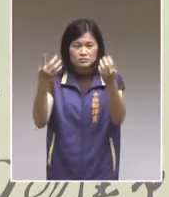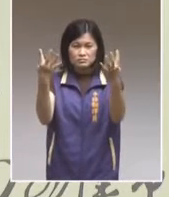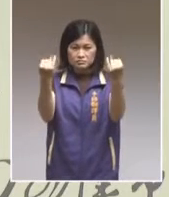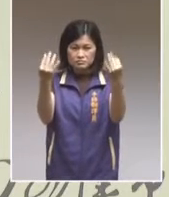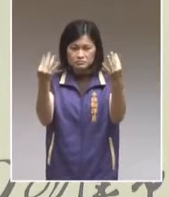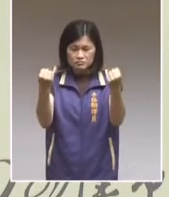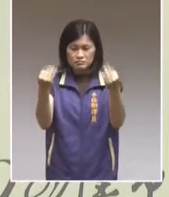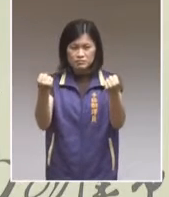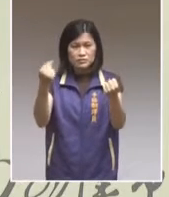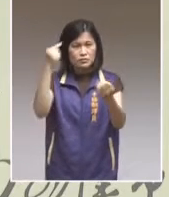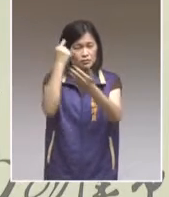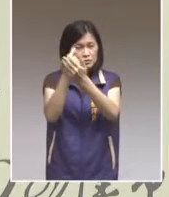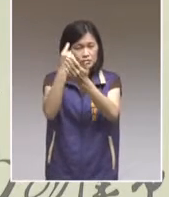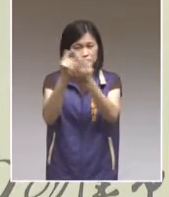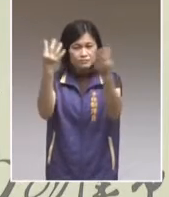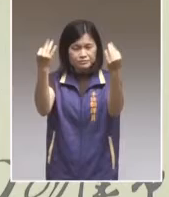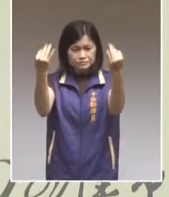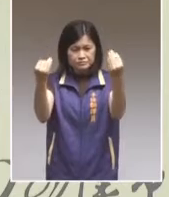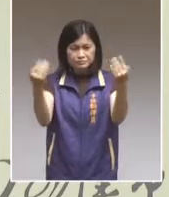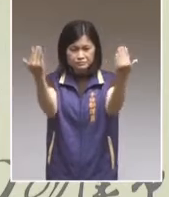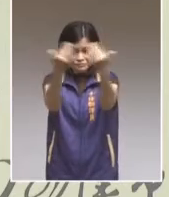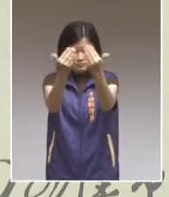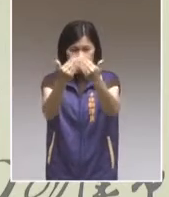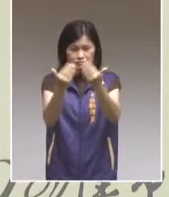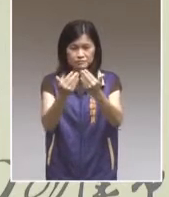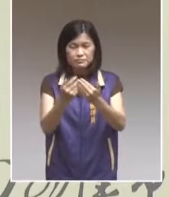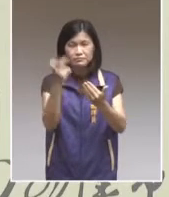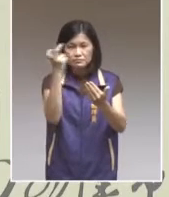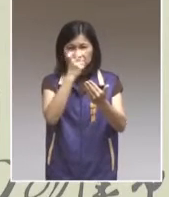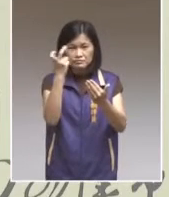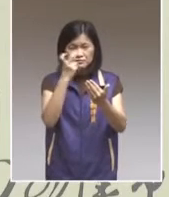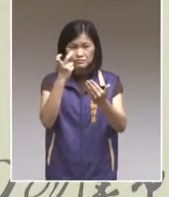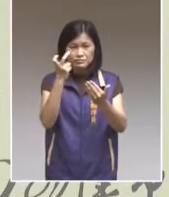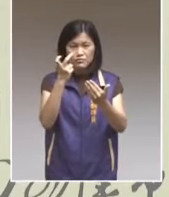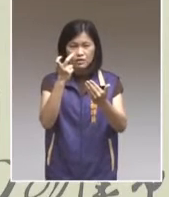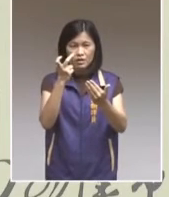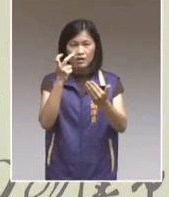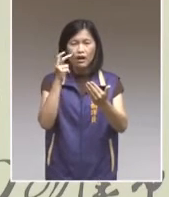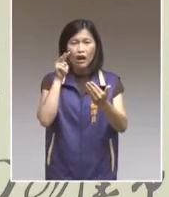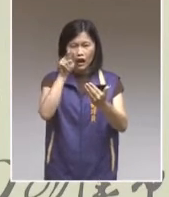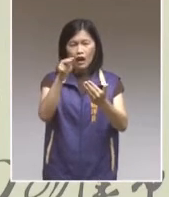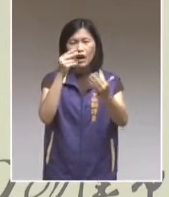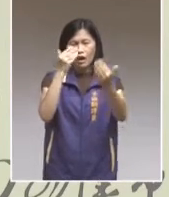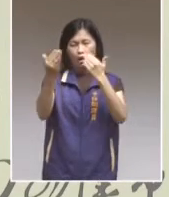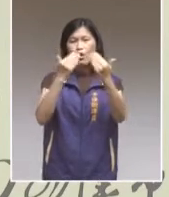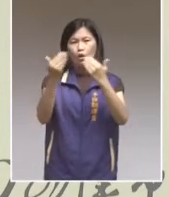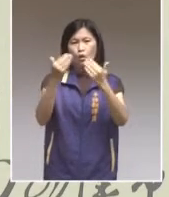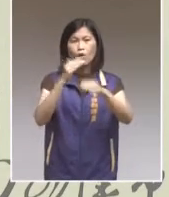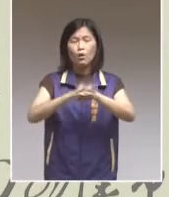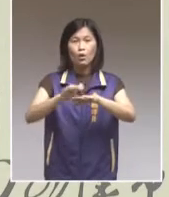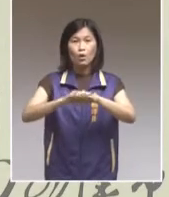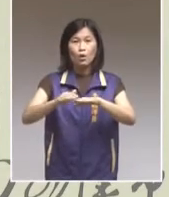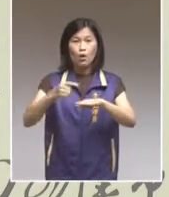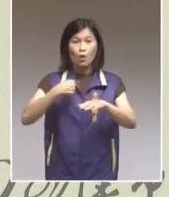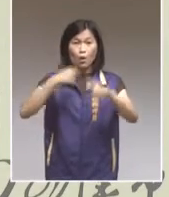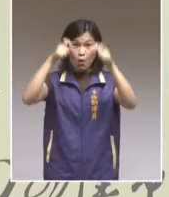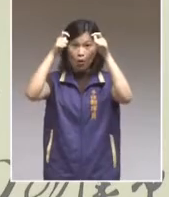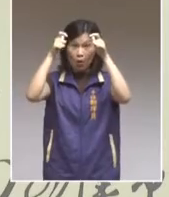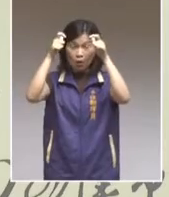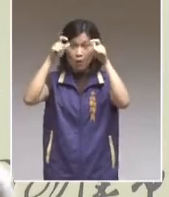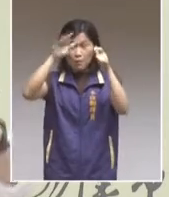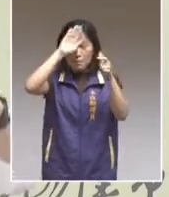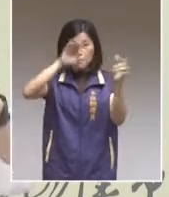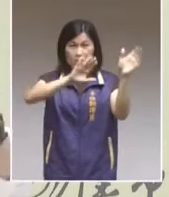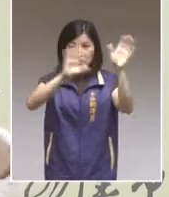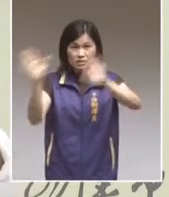字，那，啊，每天的确诊数这样搭配来看，哦，啊，也许是一个啊比较清楚的一个观察，啊，那我们高雄的疫情